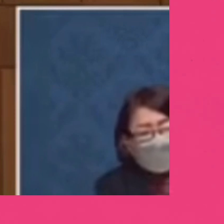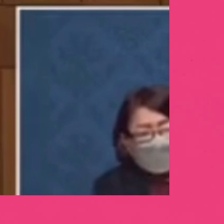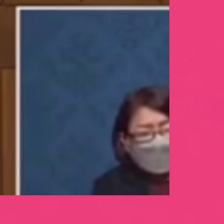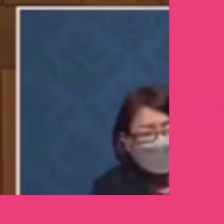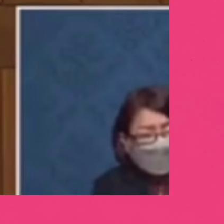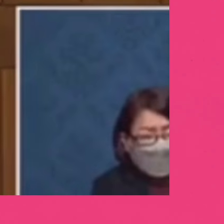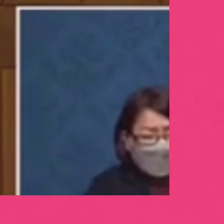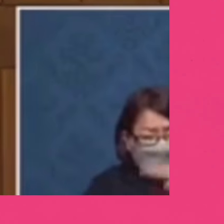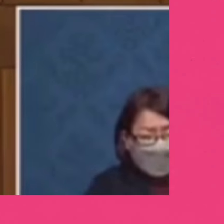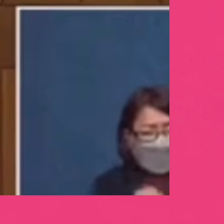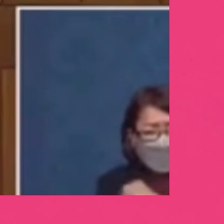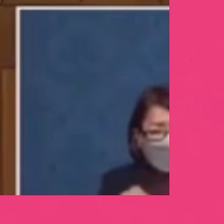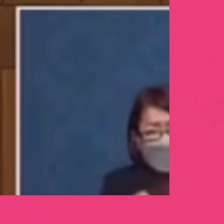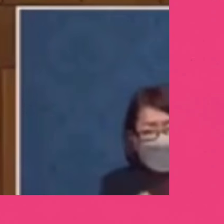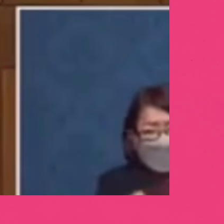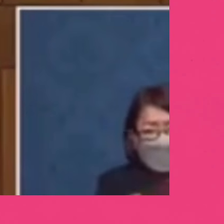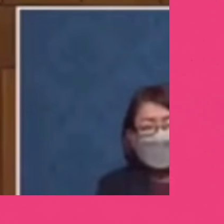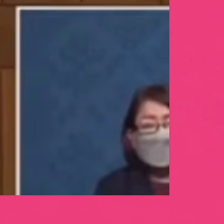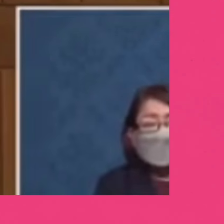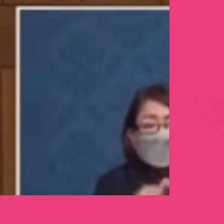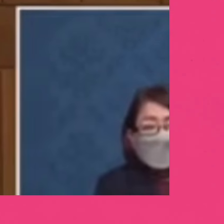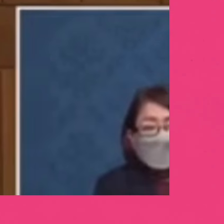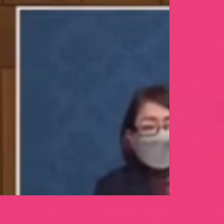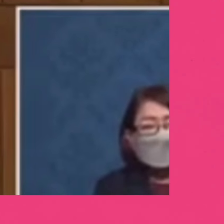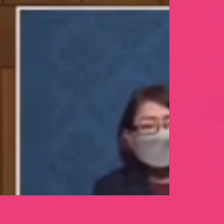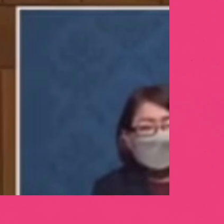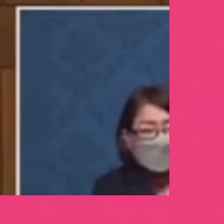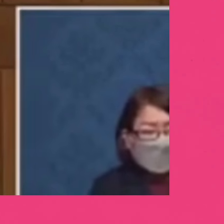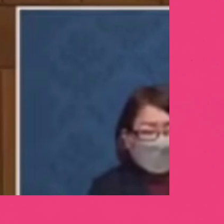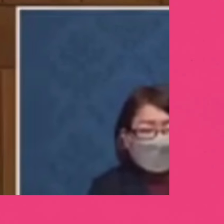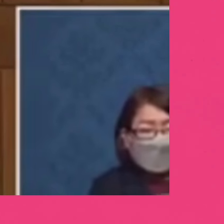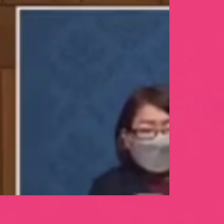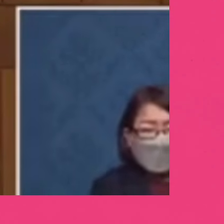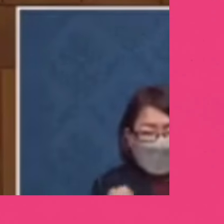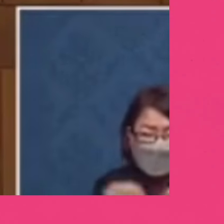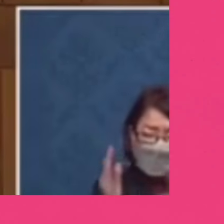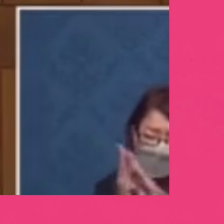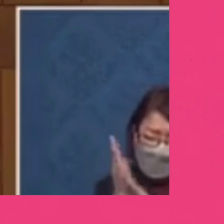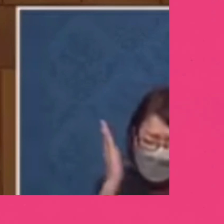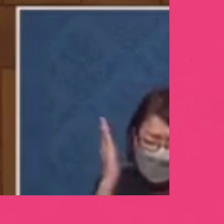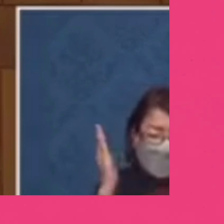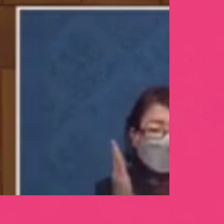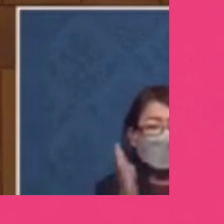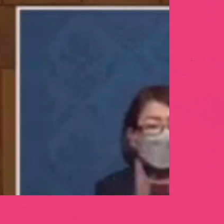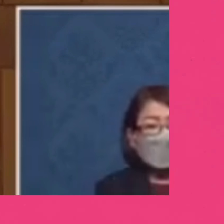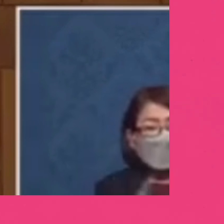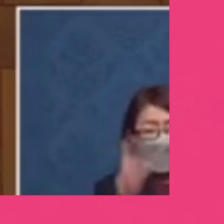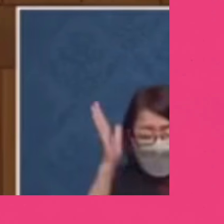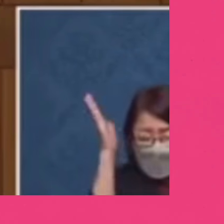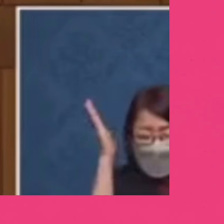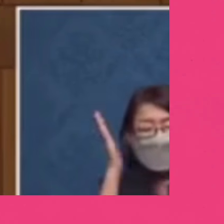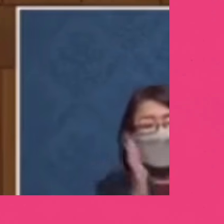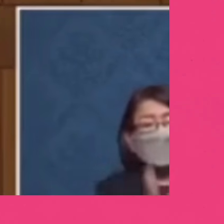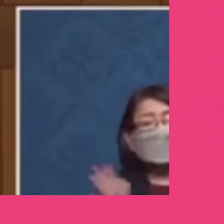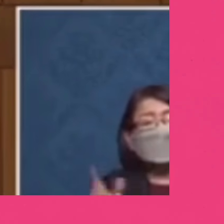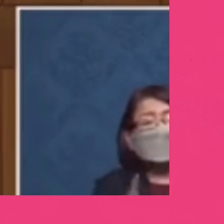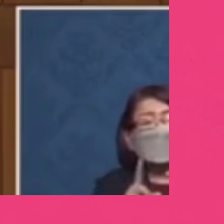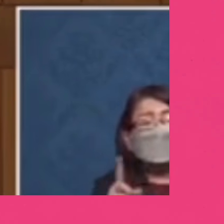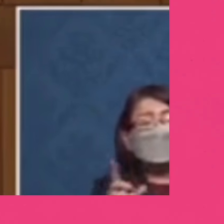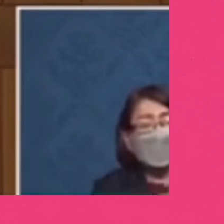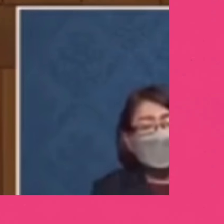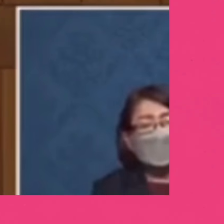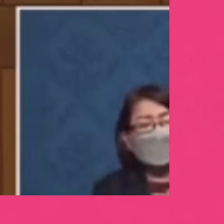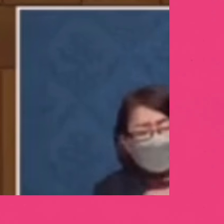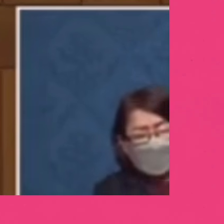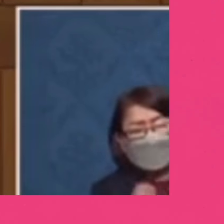ศอยู่กองกำลัง13กองกำลังอยู่ชายแดนกี่หมื่นคนครับที่ใต้กี่หมื่นคนครับก็หมุนเวียนกำลังพลจากทุกก